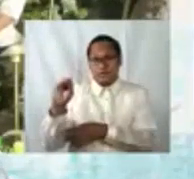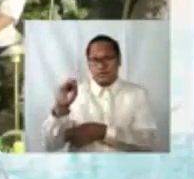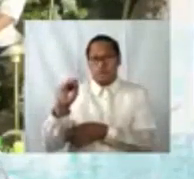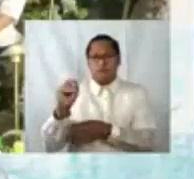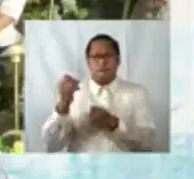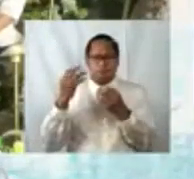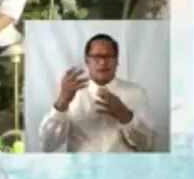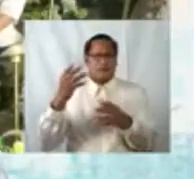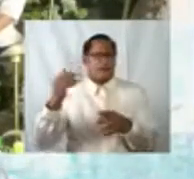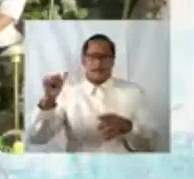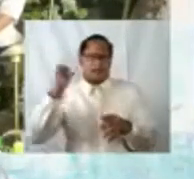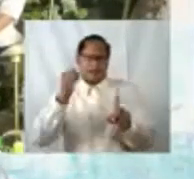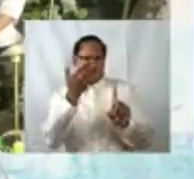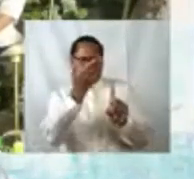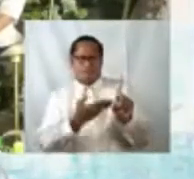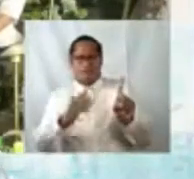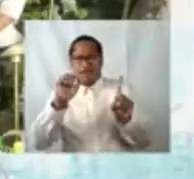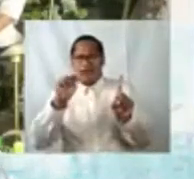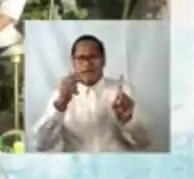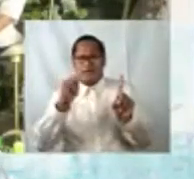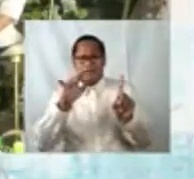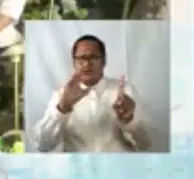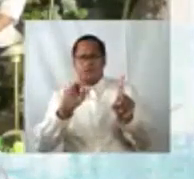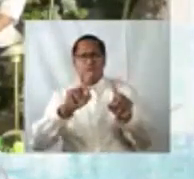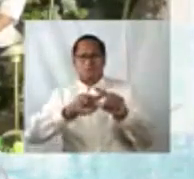kanya. Pero kailangan nating bigyan ng